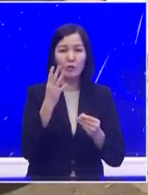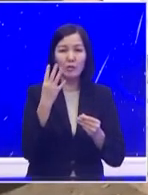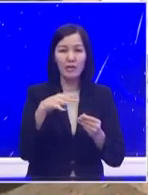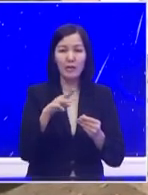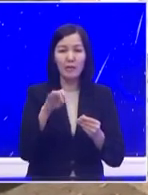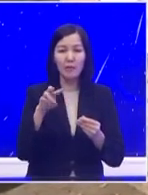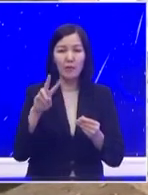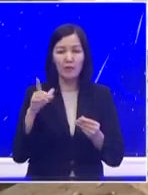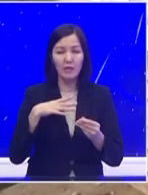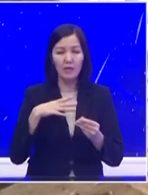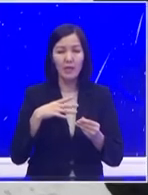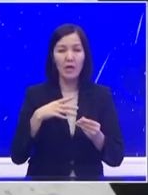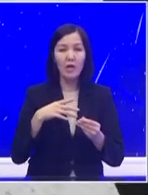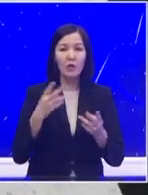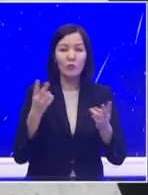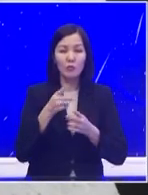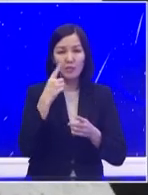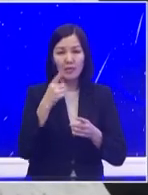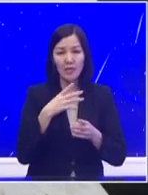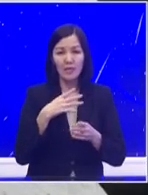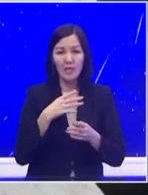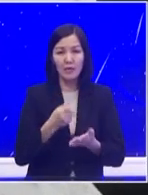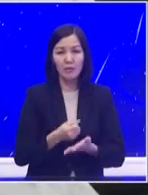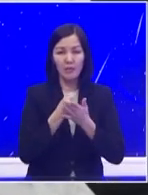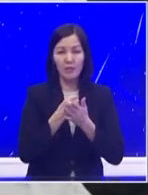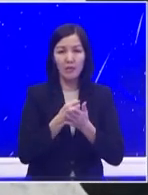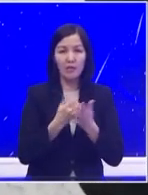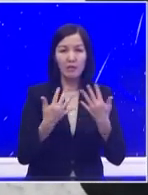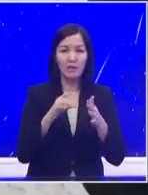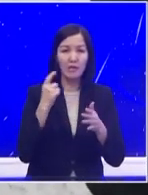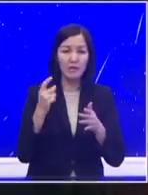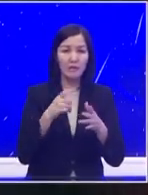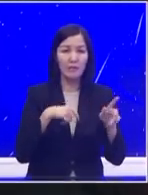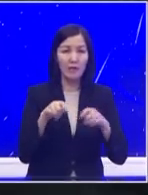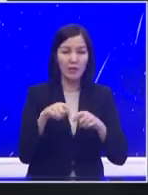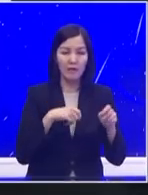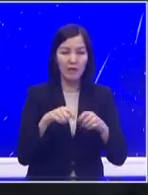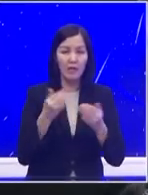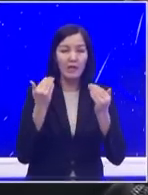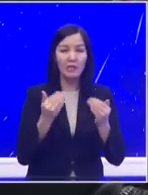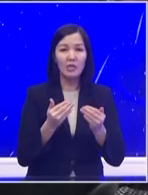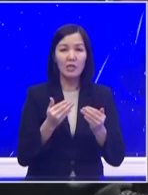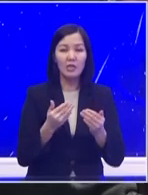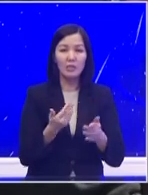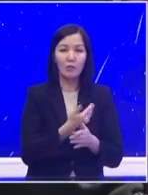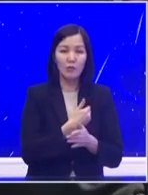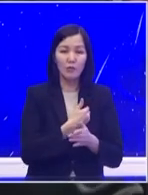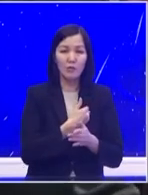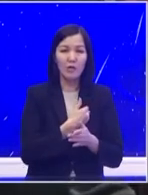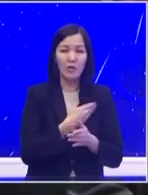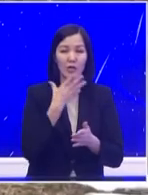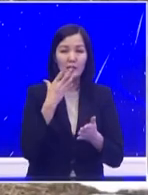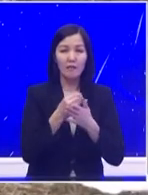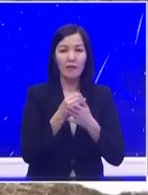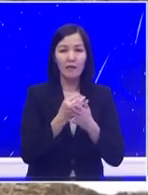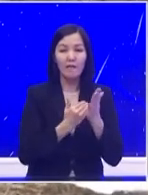миллионов тенге. Стоит отметить, что это существенная поддержка для сельхозтоваропроизводителей, особенно сейчас, когда спрос на отечественные продукты